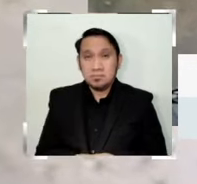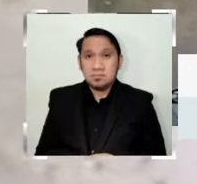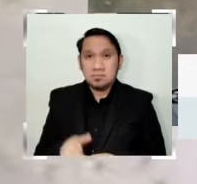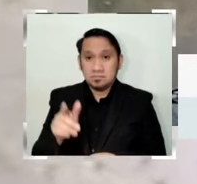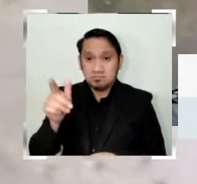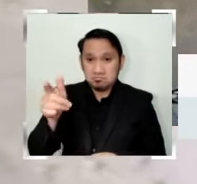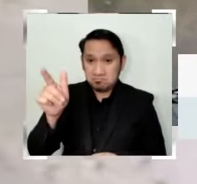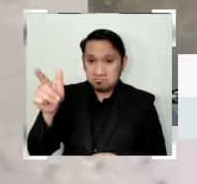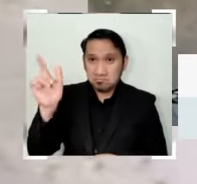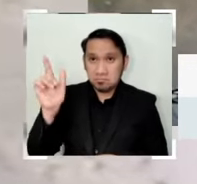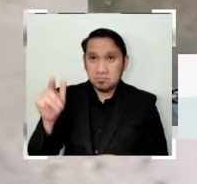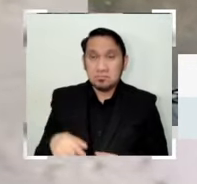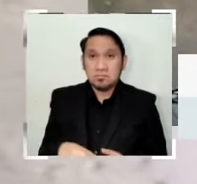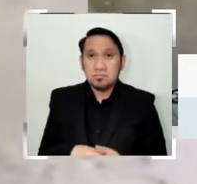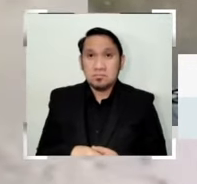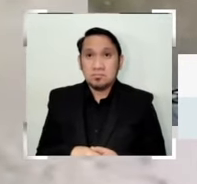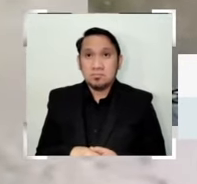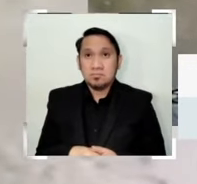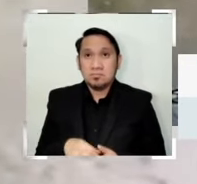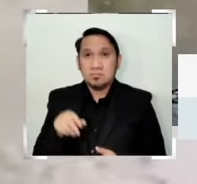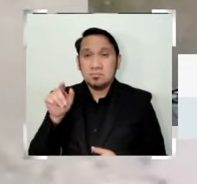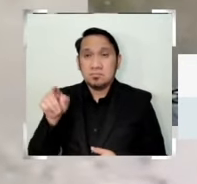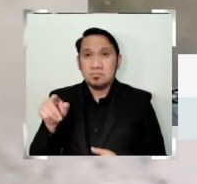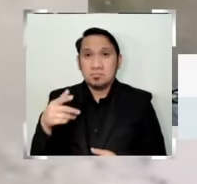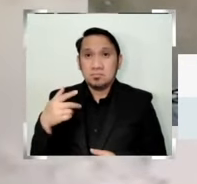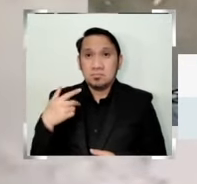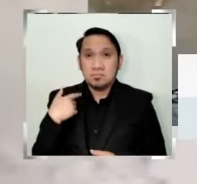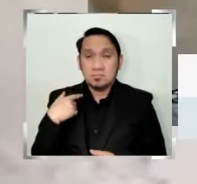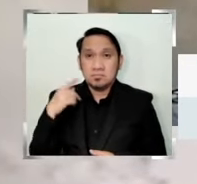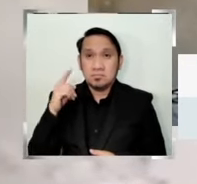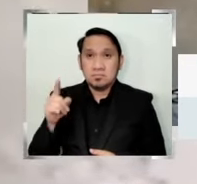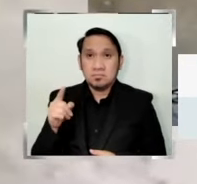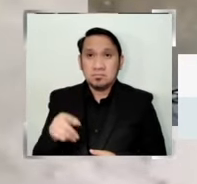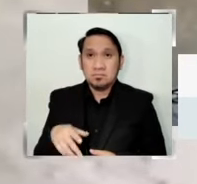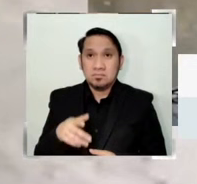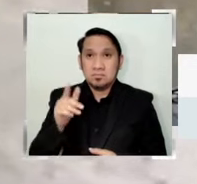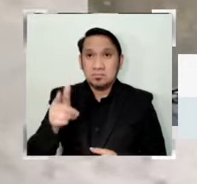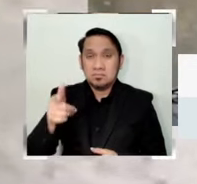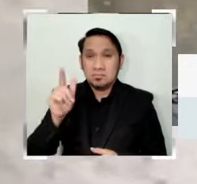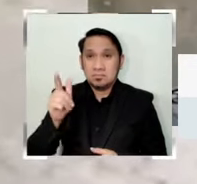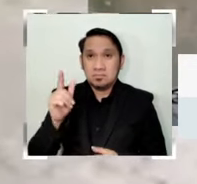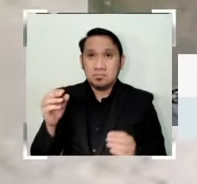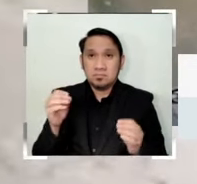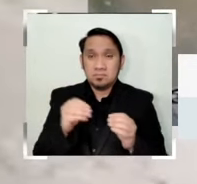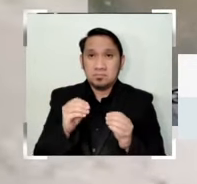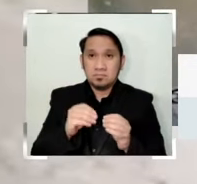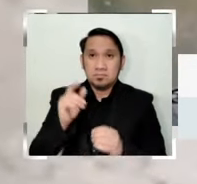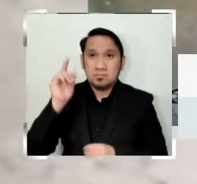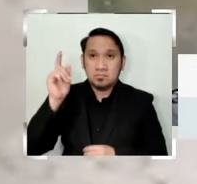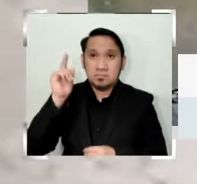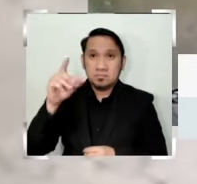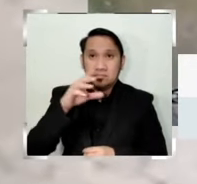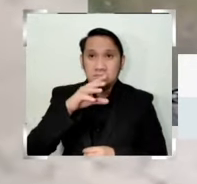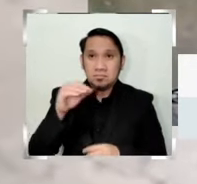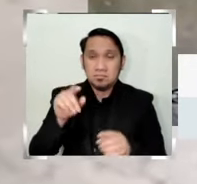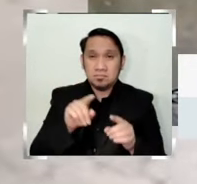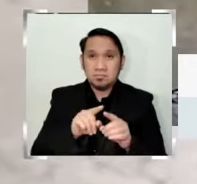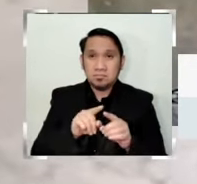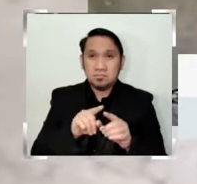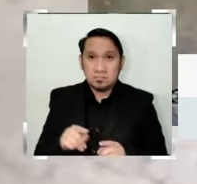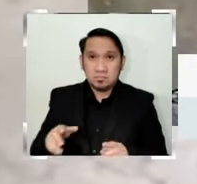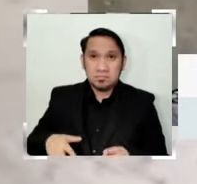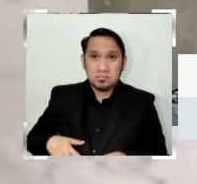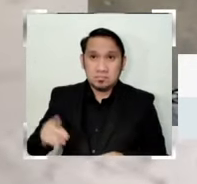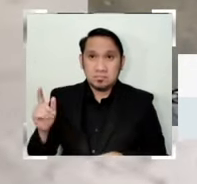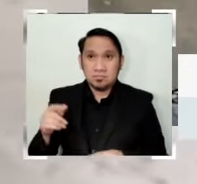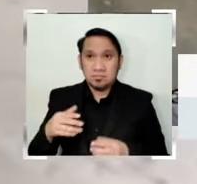naunang lumabas, kung saan isa raw ang napuruhan. Nagpaputok pa siya ng makailang beses sa ere at sa aso ng kapitbahay bago pumasok ulit sa